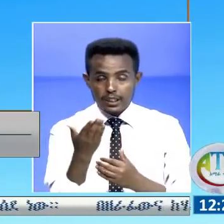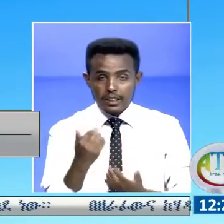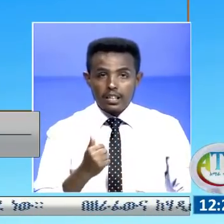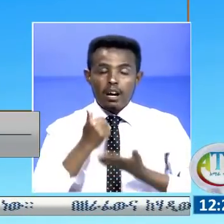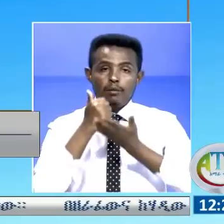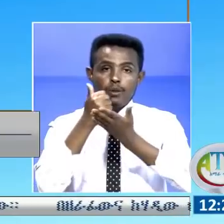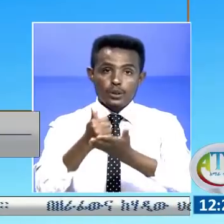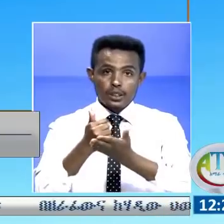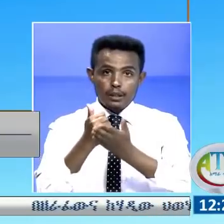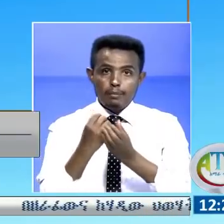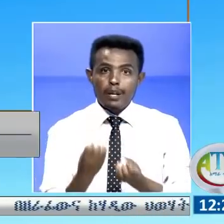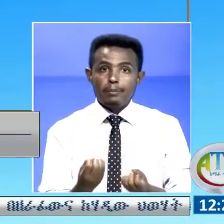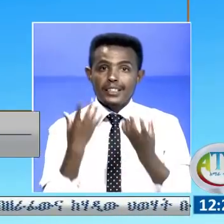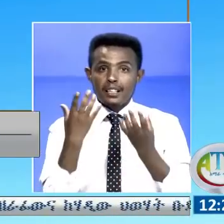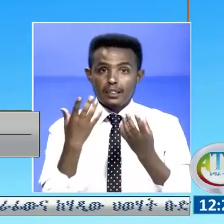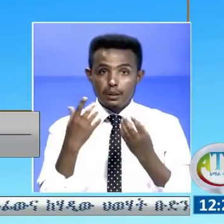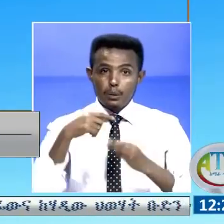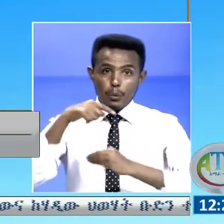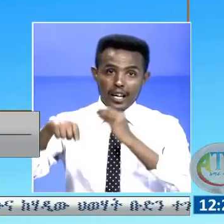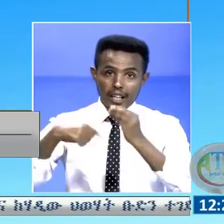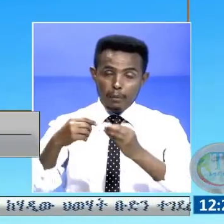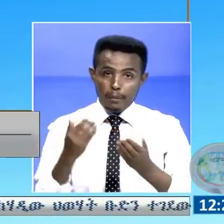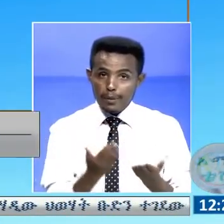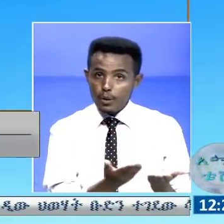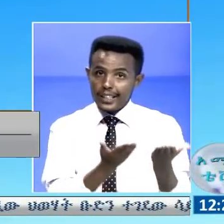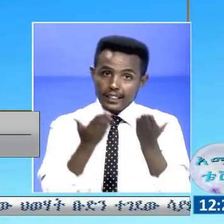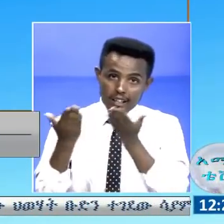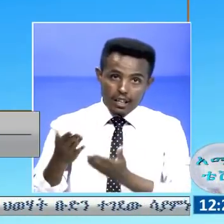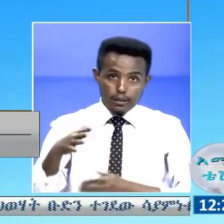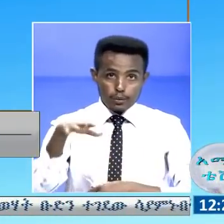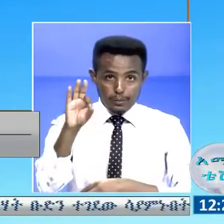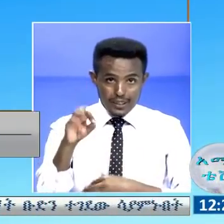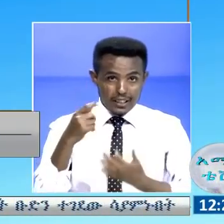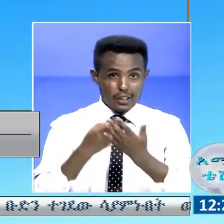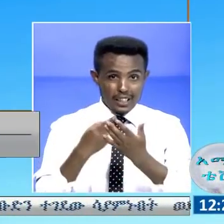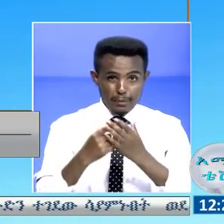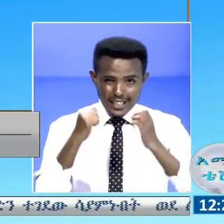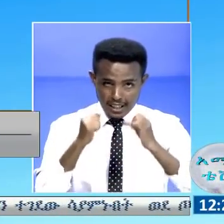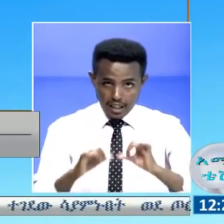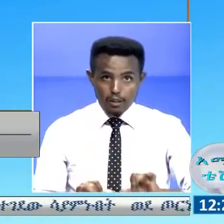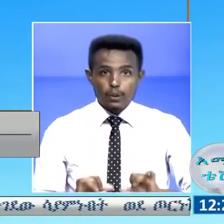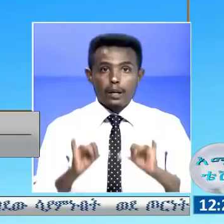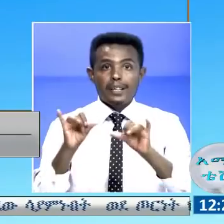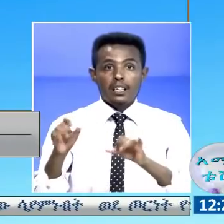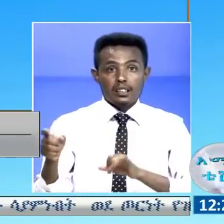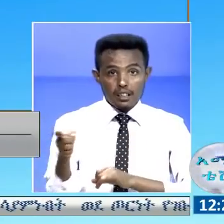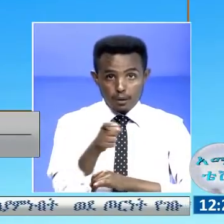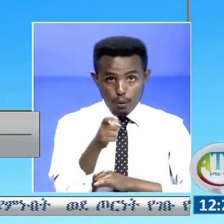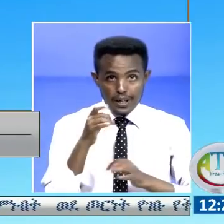የገንዘብ ድጋፎች በብዛት ወደ አካባቢው እየደረሱ ነው የሚገኘው። ይህም